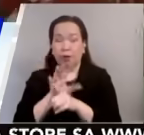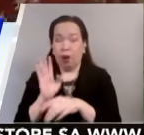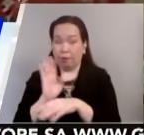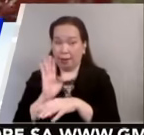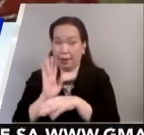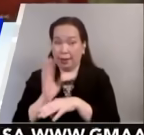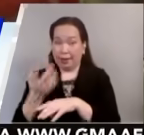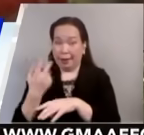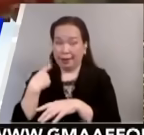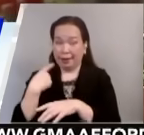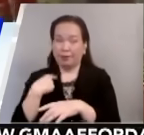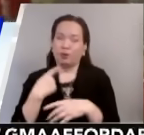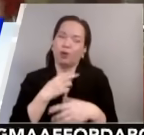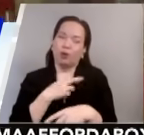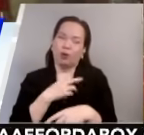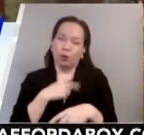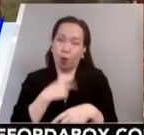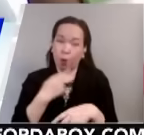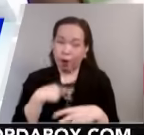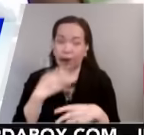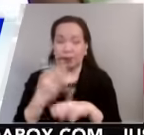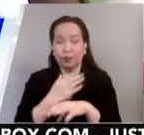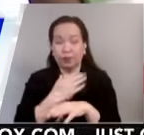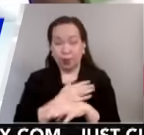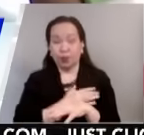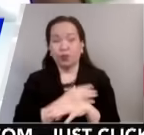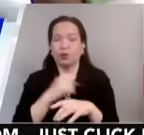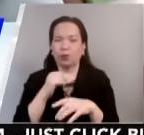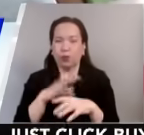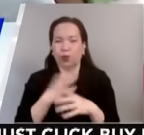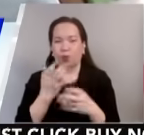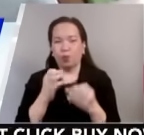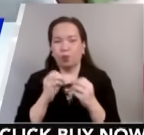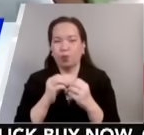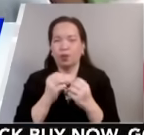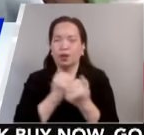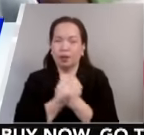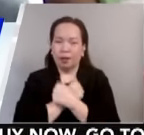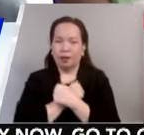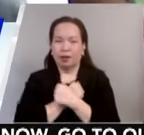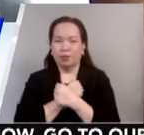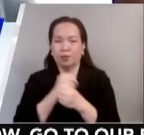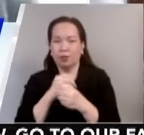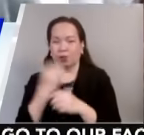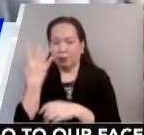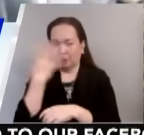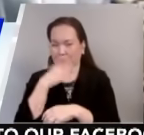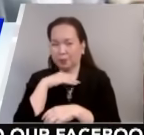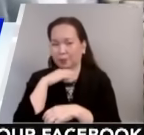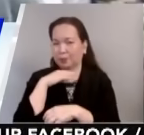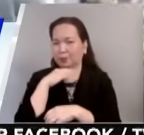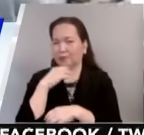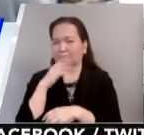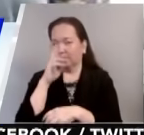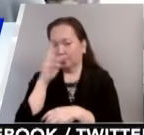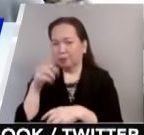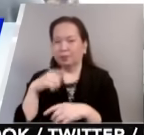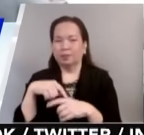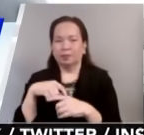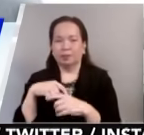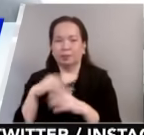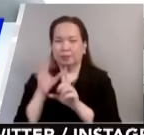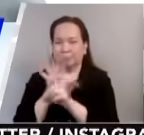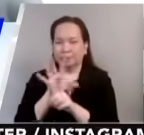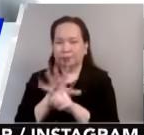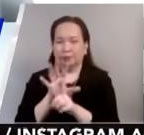life o gusto ng added luck and protection pandagdag alindog tsaka yung ma-sad